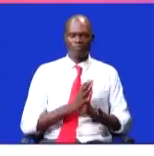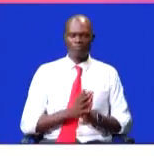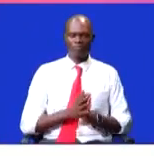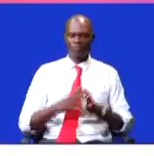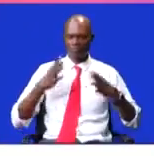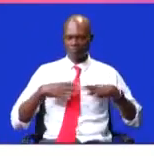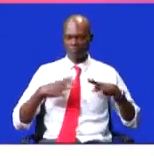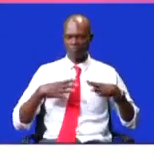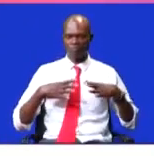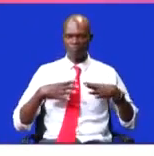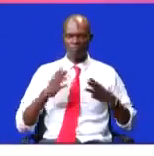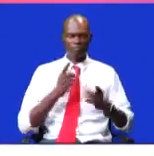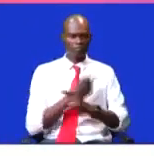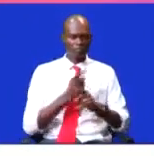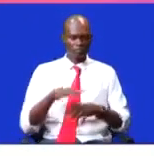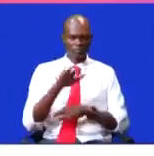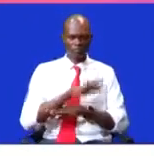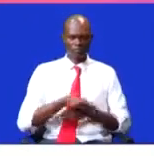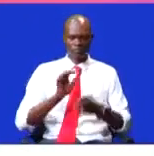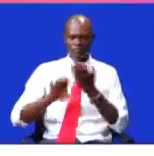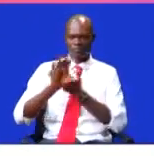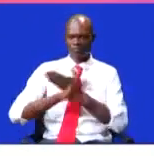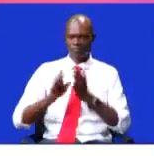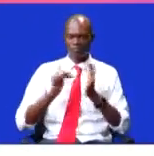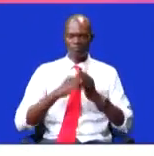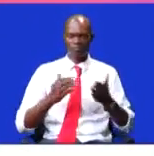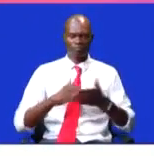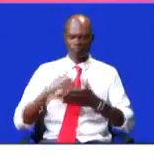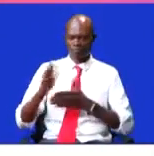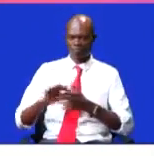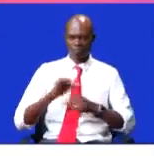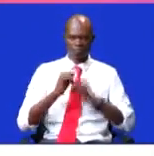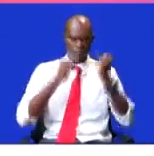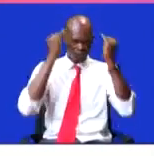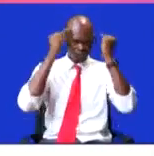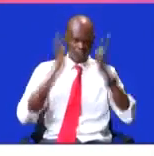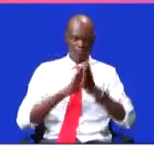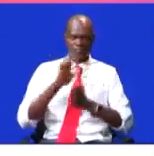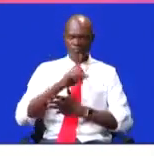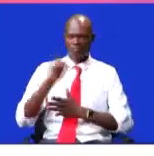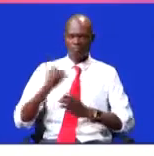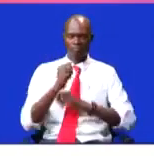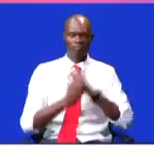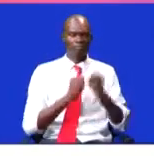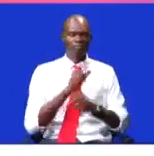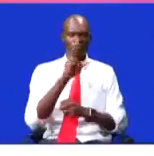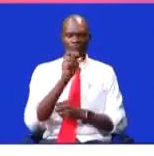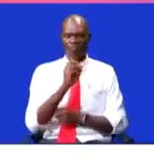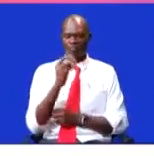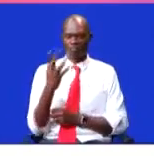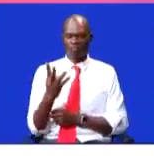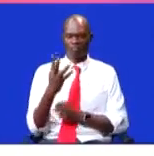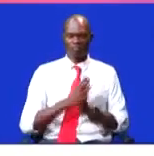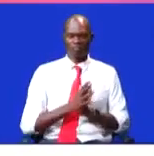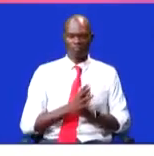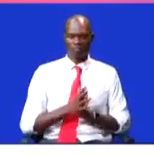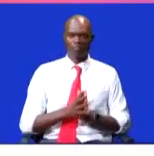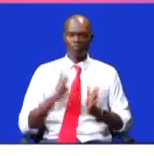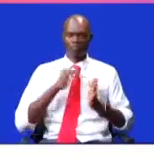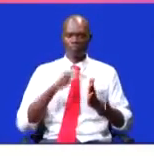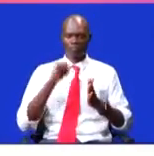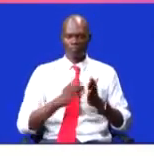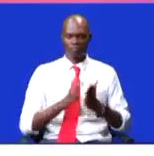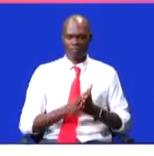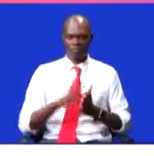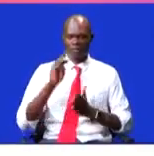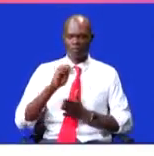Jopiny e gwenge mopogore opogore e pacho kaendi ogolo pachgi ewi bil mar omenda ma higa 2024 e kae sub county no